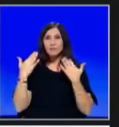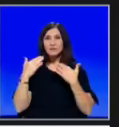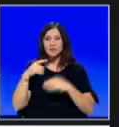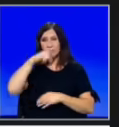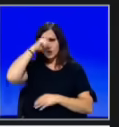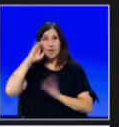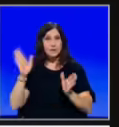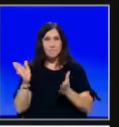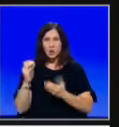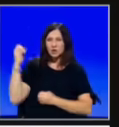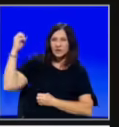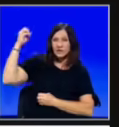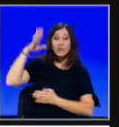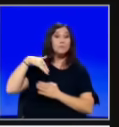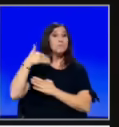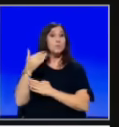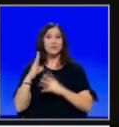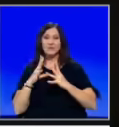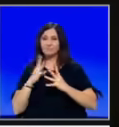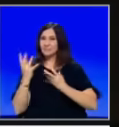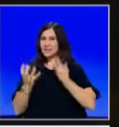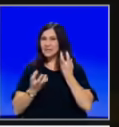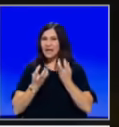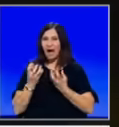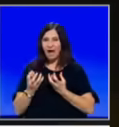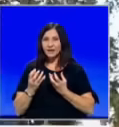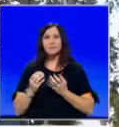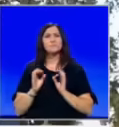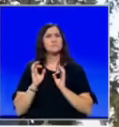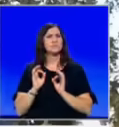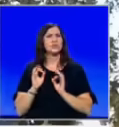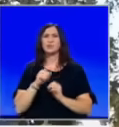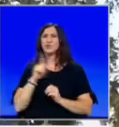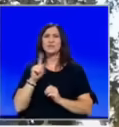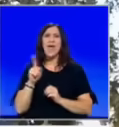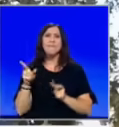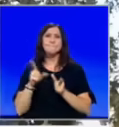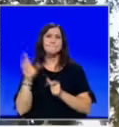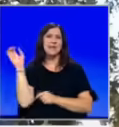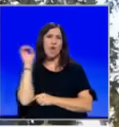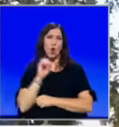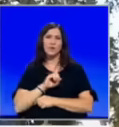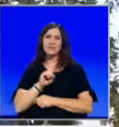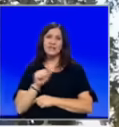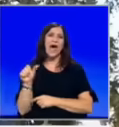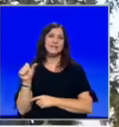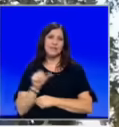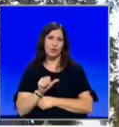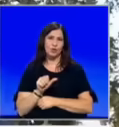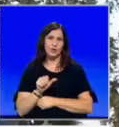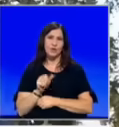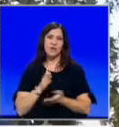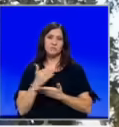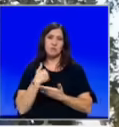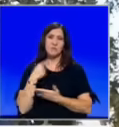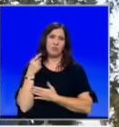нагряват, започват да светят и след това изгарят. Със сигурност не е метеор, не са астероиди и